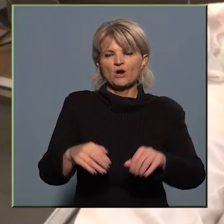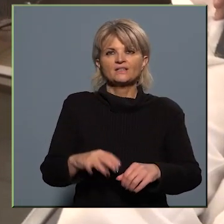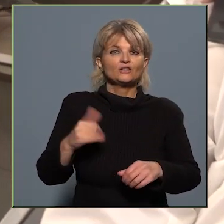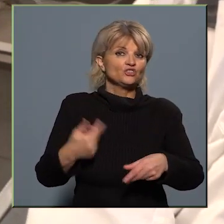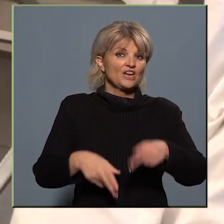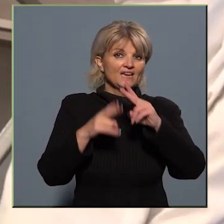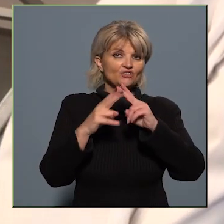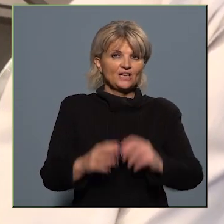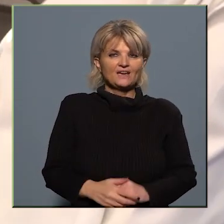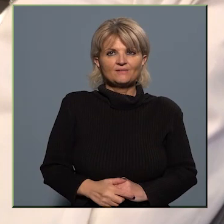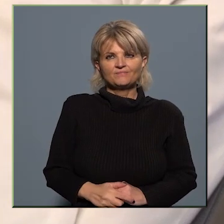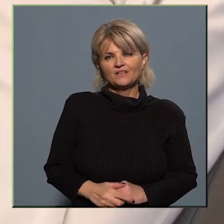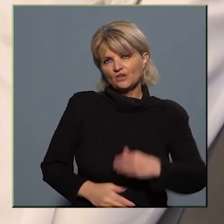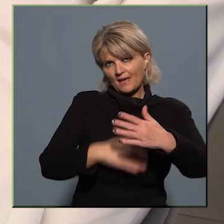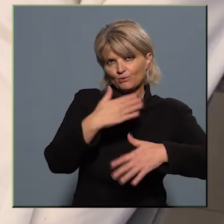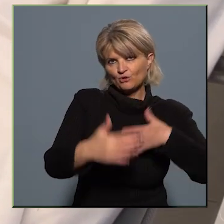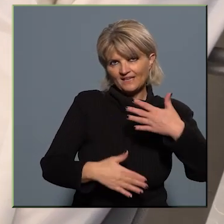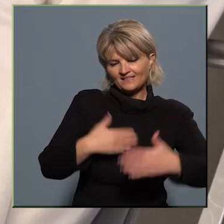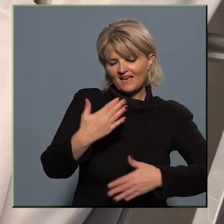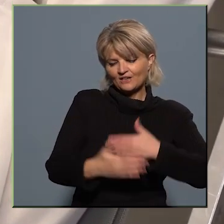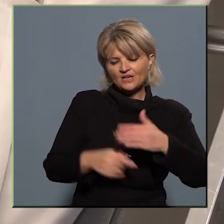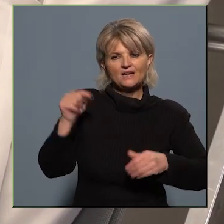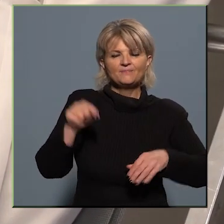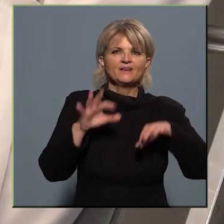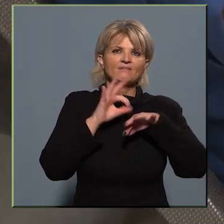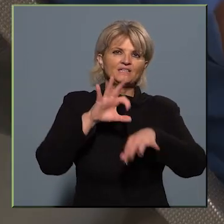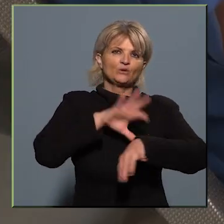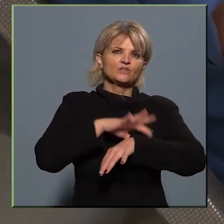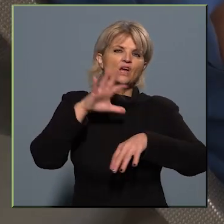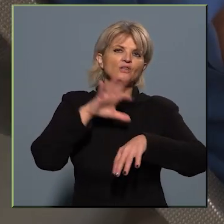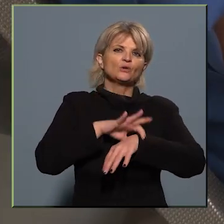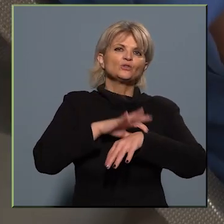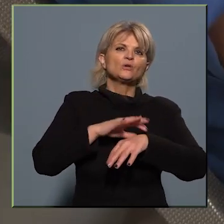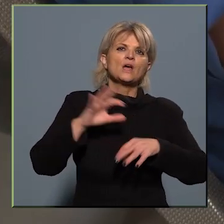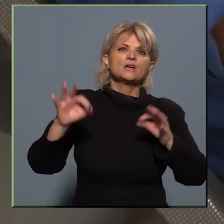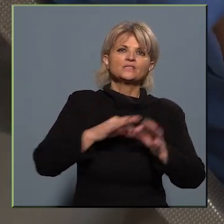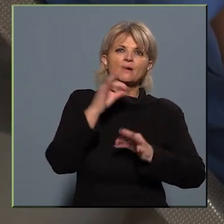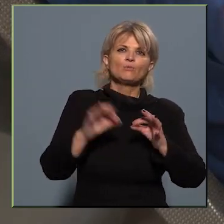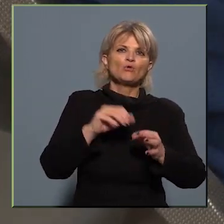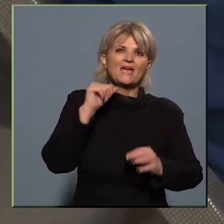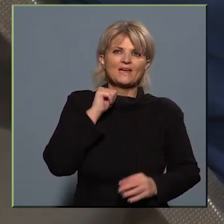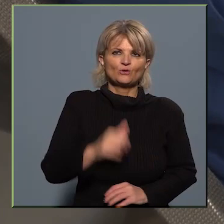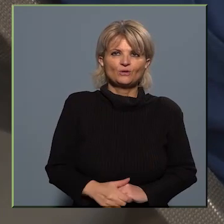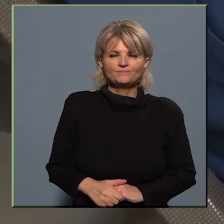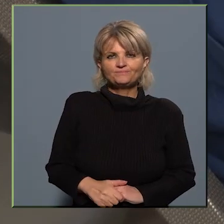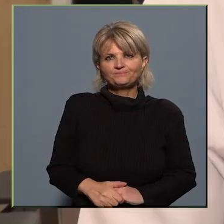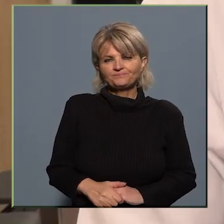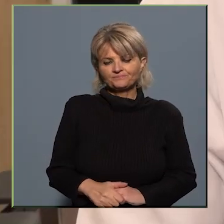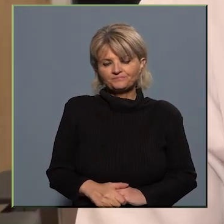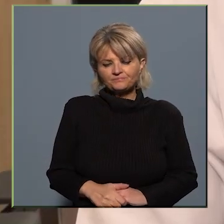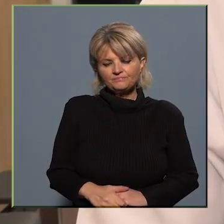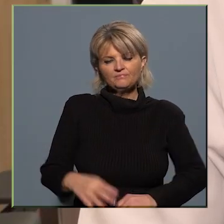és segítségére is a lebonyolításhoz. Ennek vezető orvosa dr. Szabó Gergő volt. Alapvetően a véradást